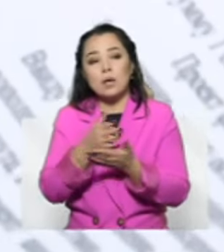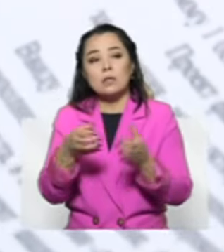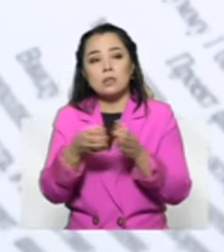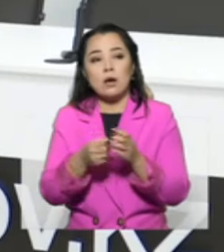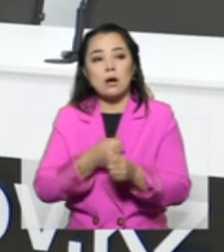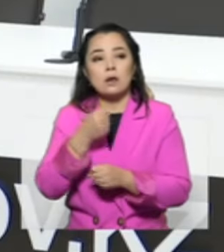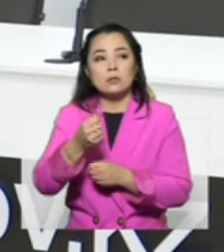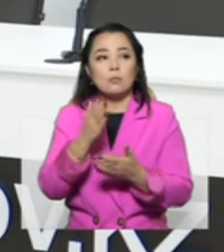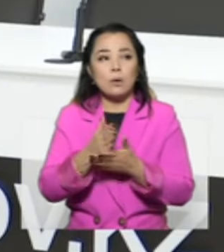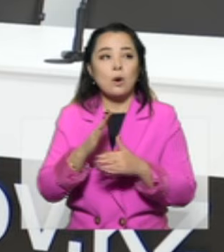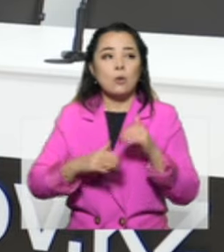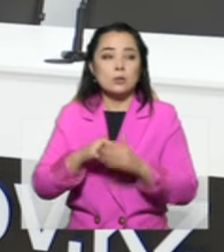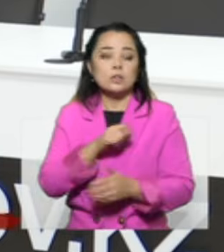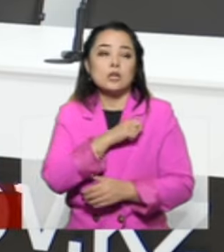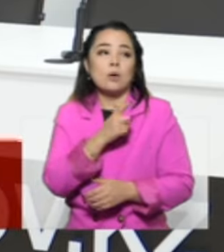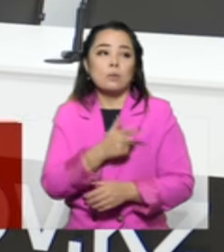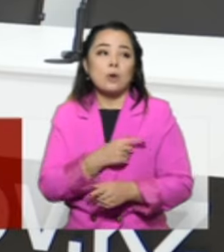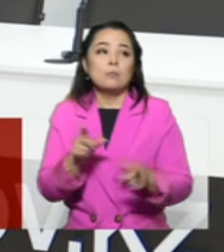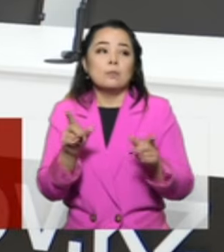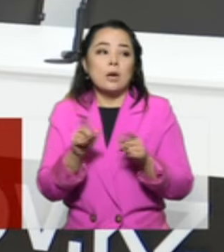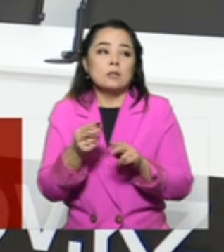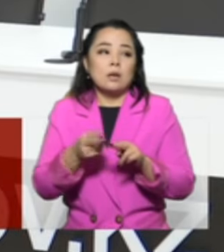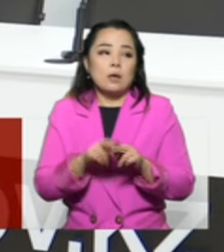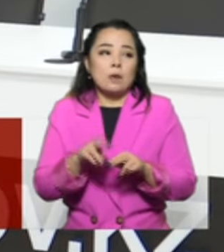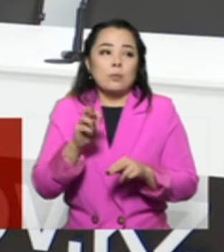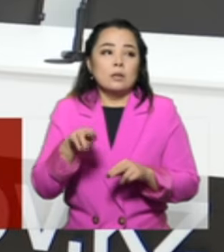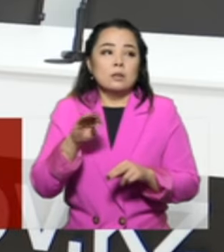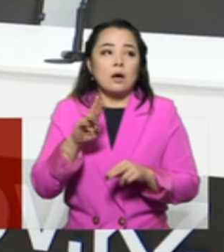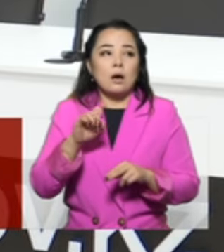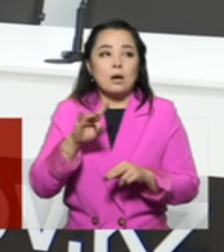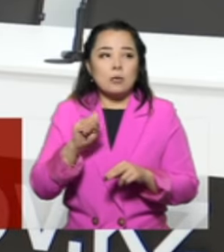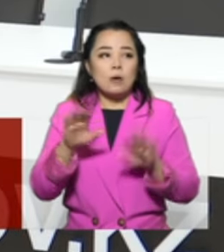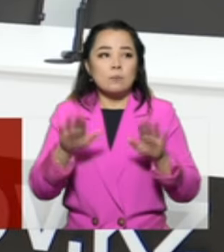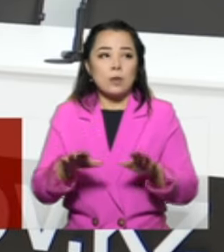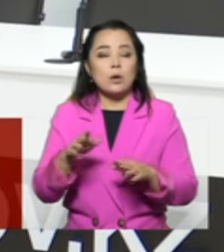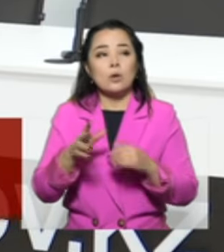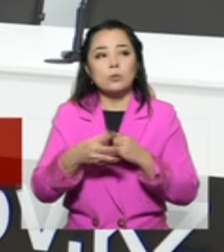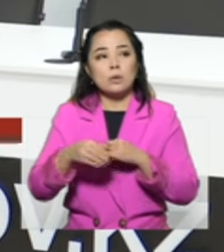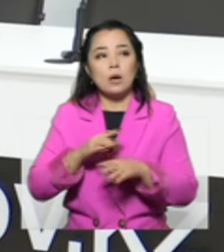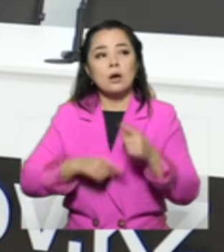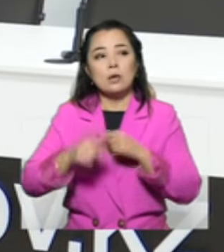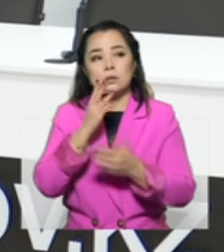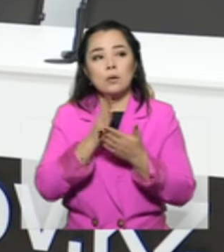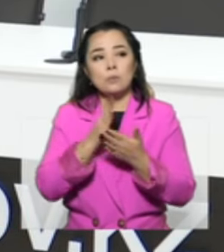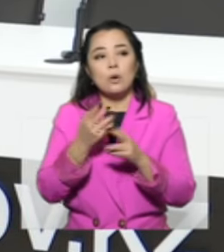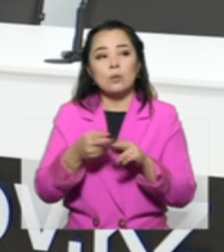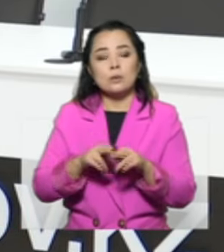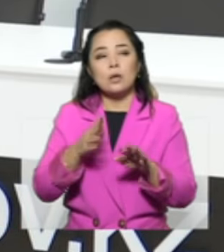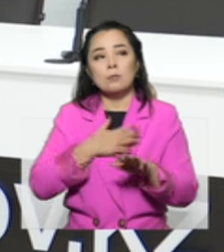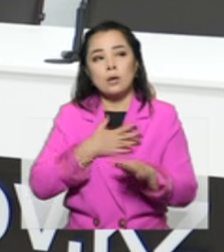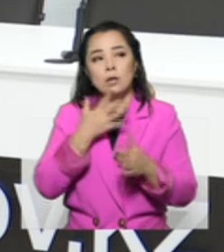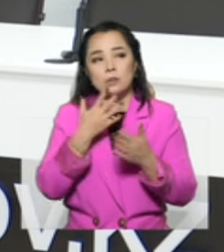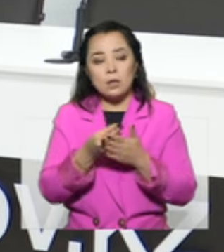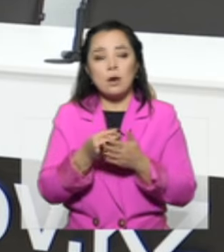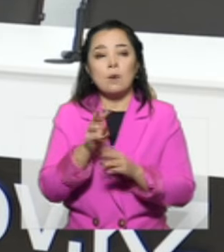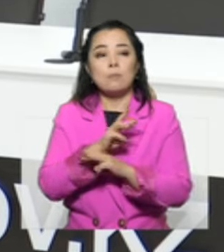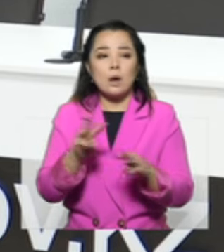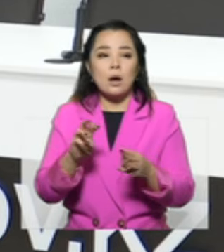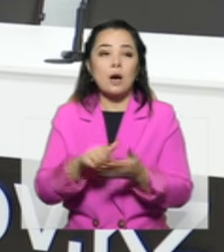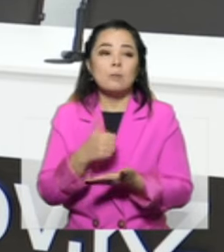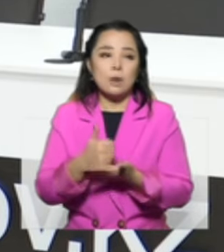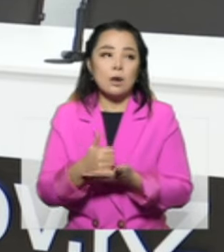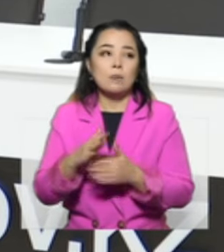атанды. Қолымдағы дипломмен бірге Меңдіқара ауданына туып өскен жеріме оралған болатынмын. Ол жерде Меңдіқара аудандық мәслихат